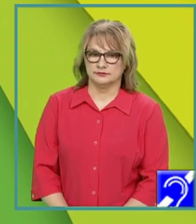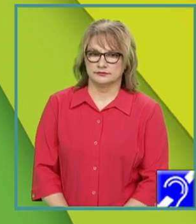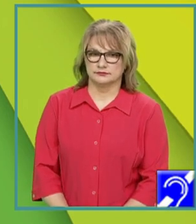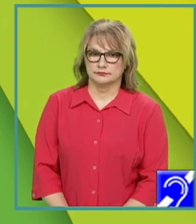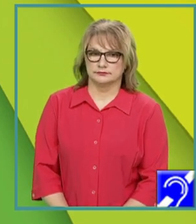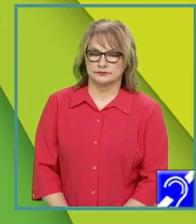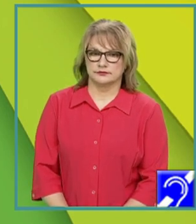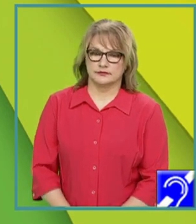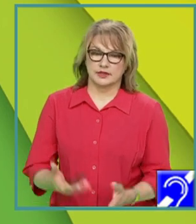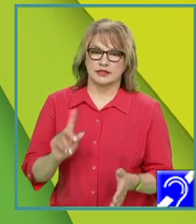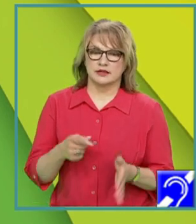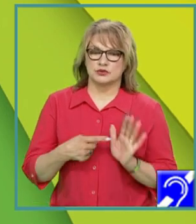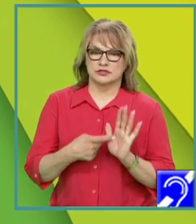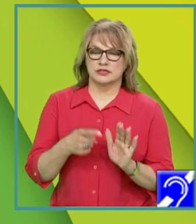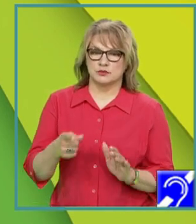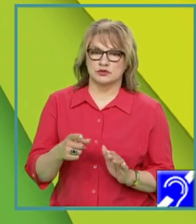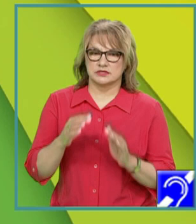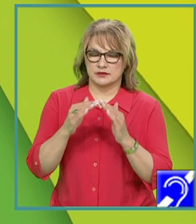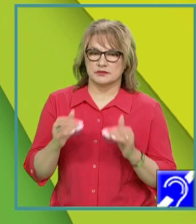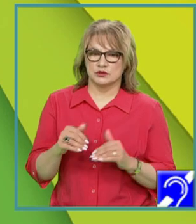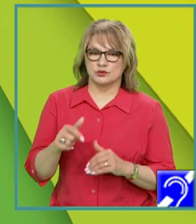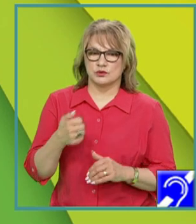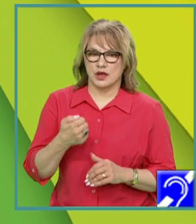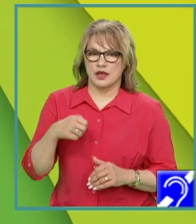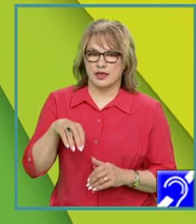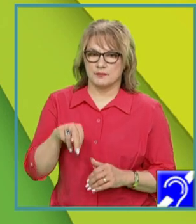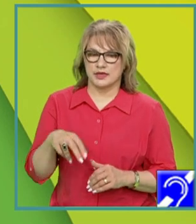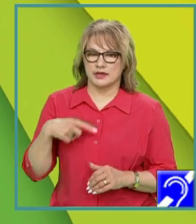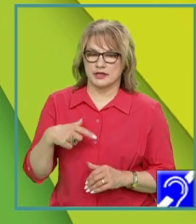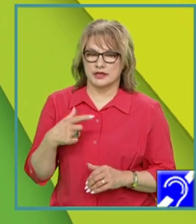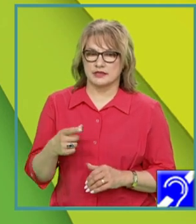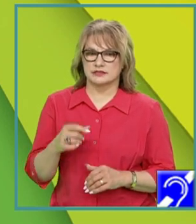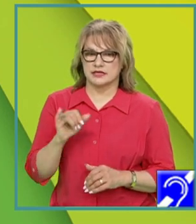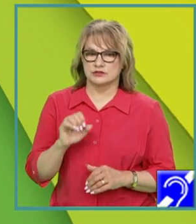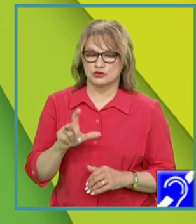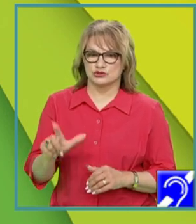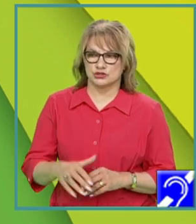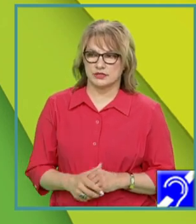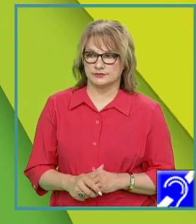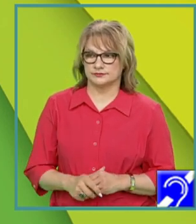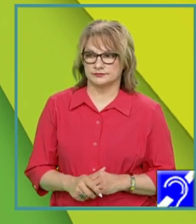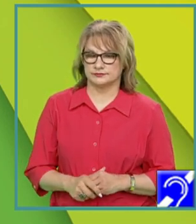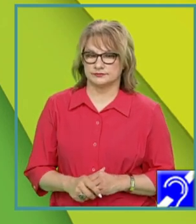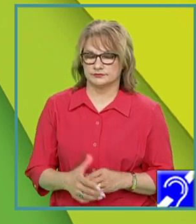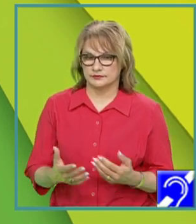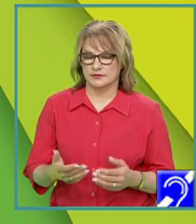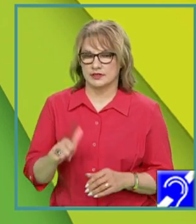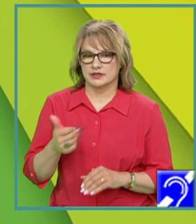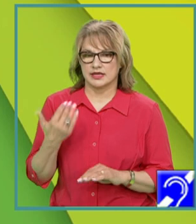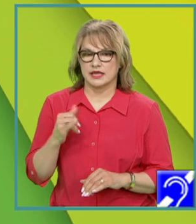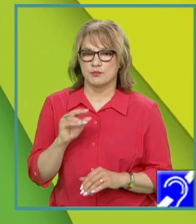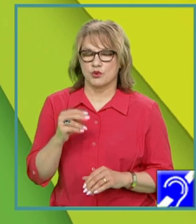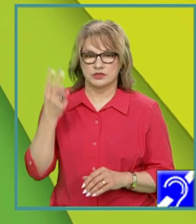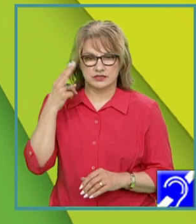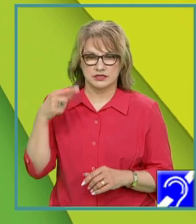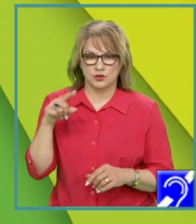necesară să demonstrăm că triunghiul amn este isoscel încă din ipoteză